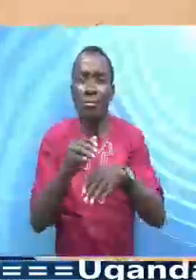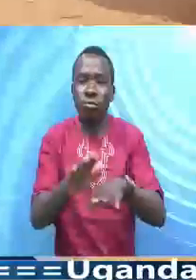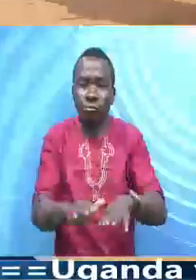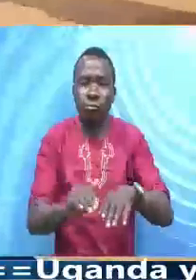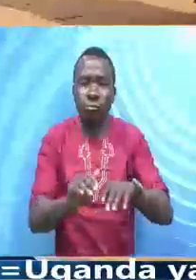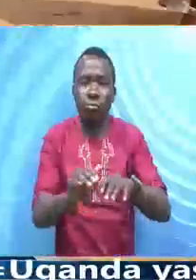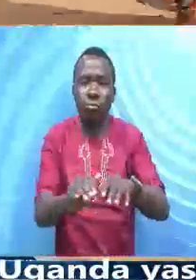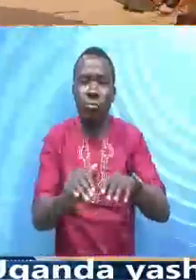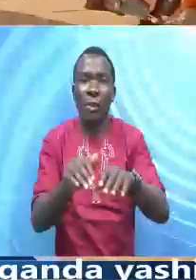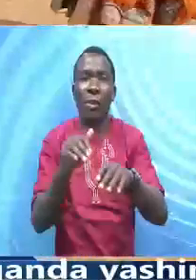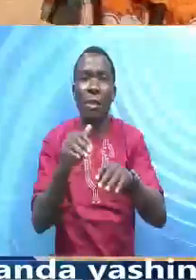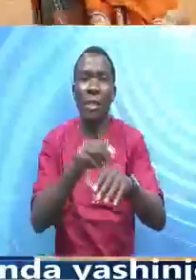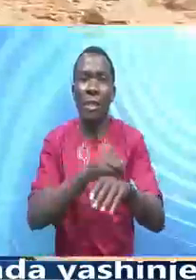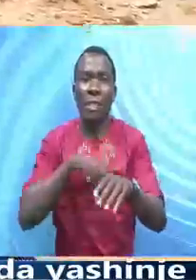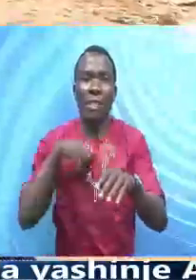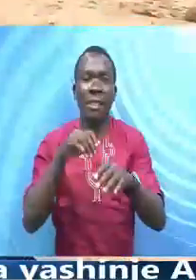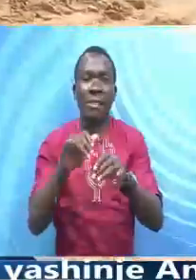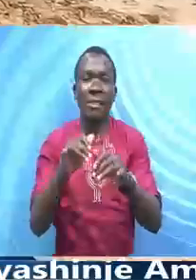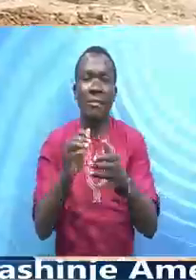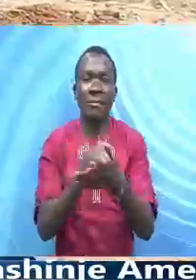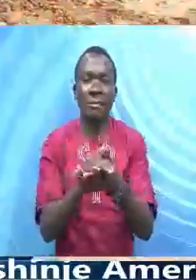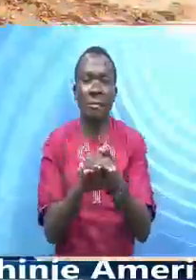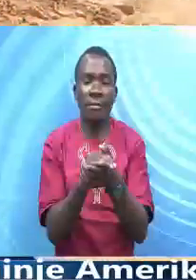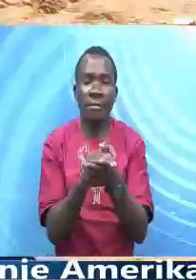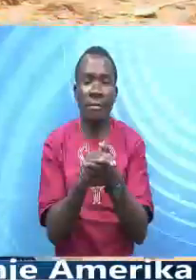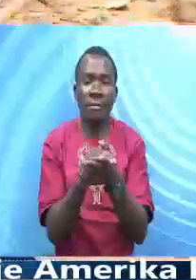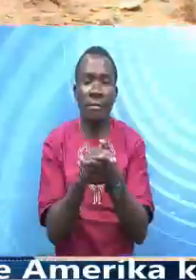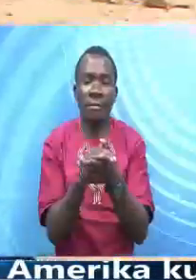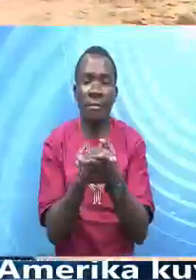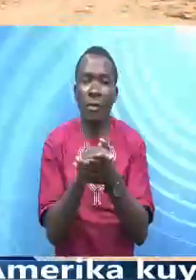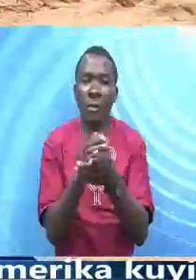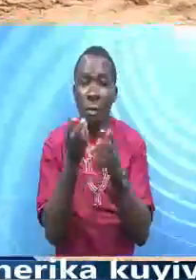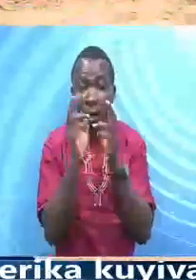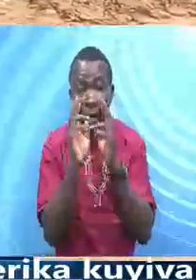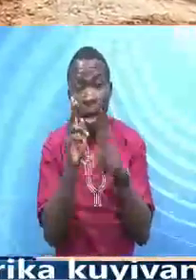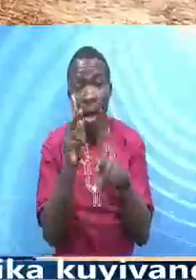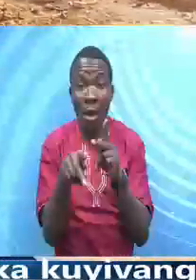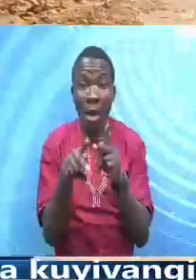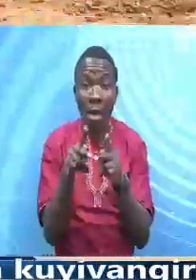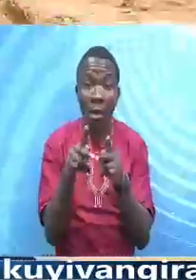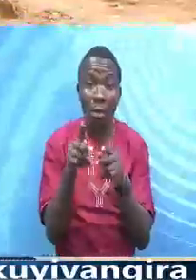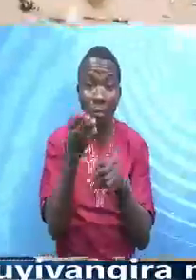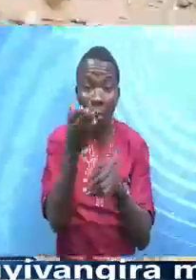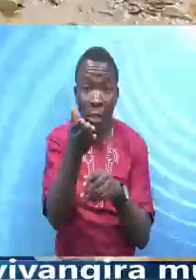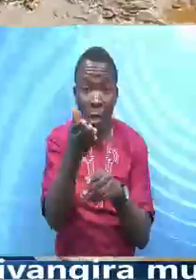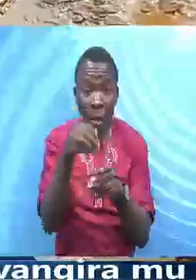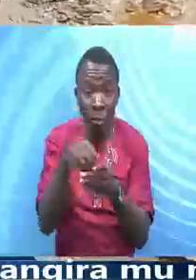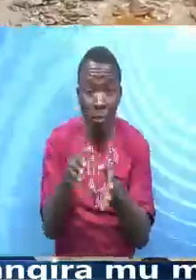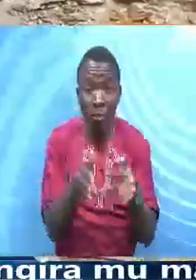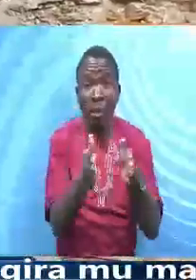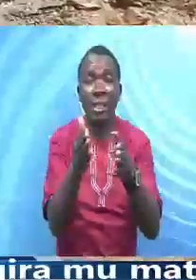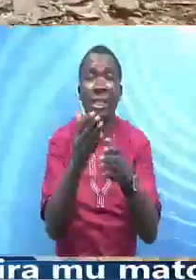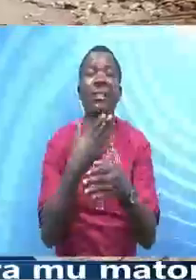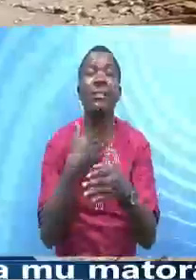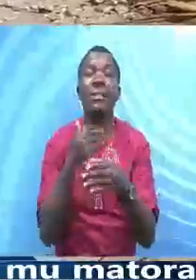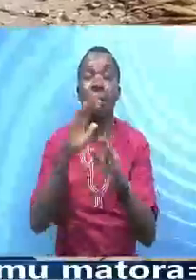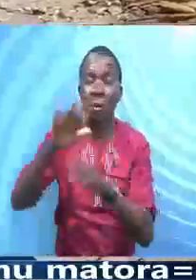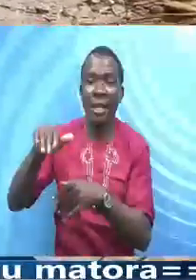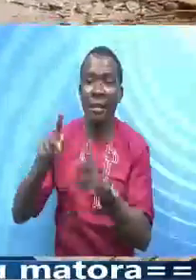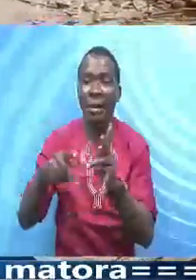twikuruza nanze deza tuvuganire nyine reba abantu bose buze hariya mu nzira cyifuza nuko bareka abantu